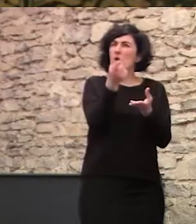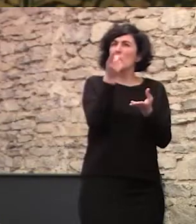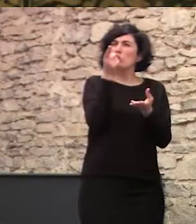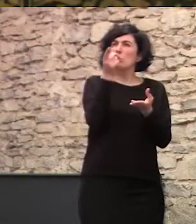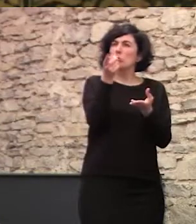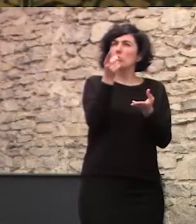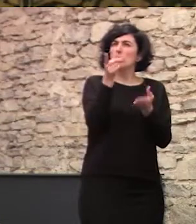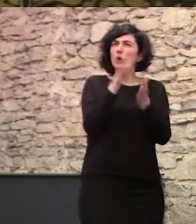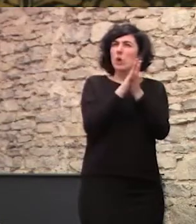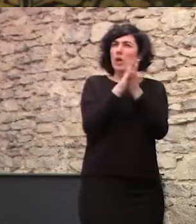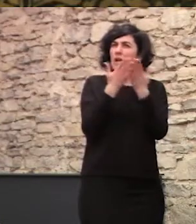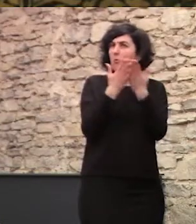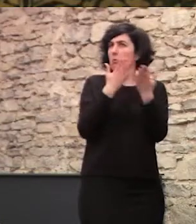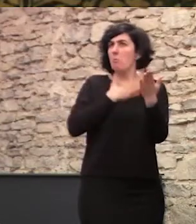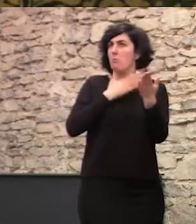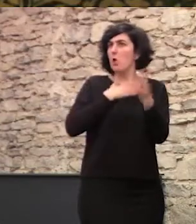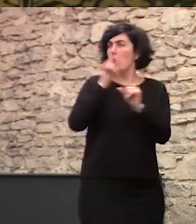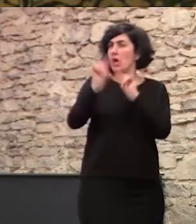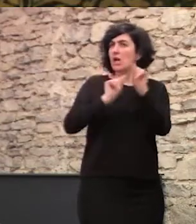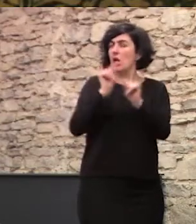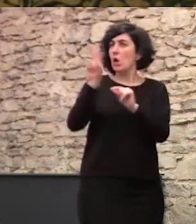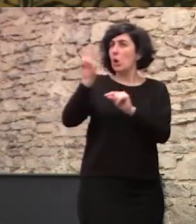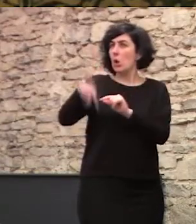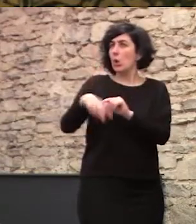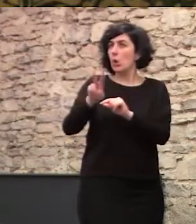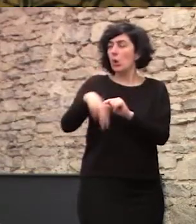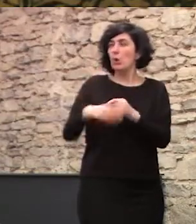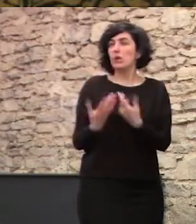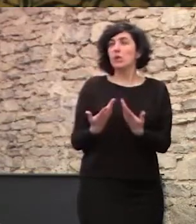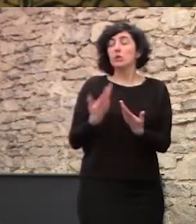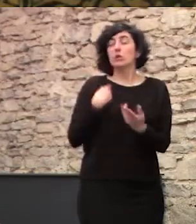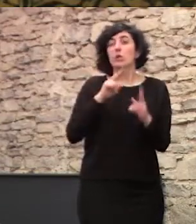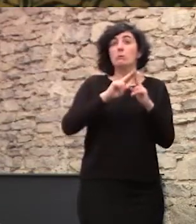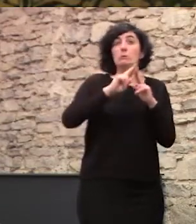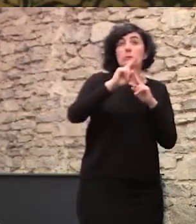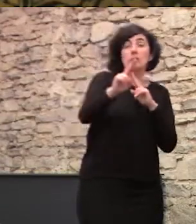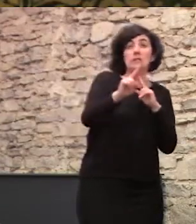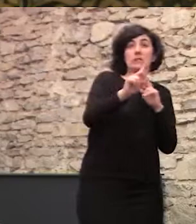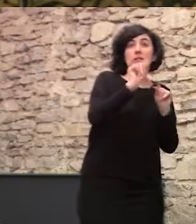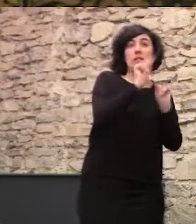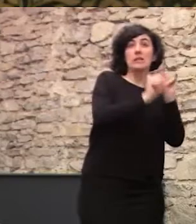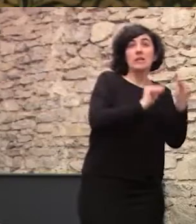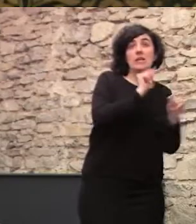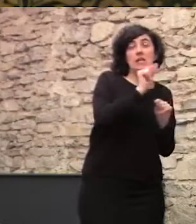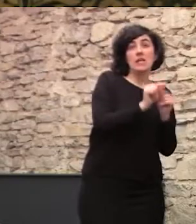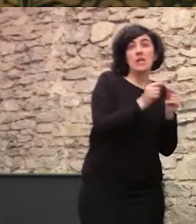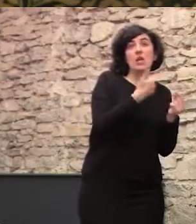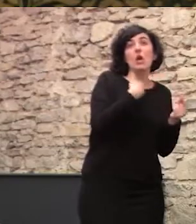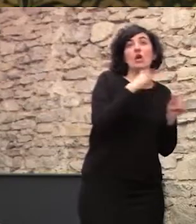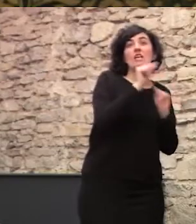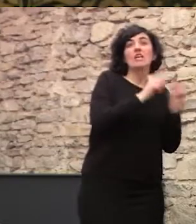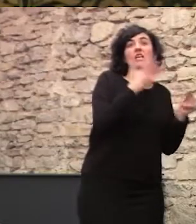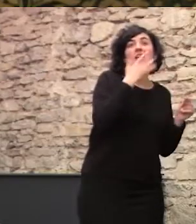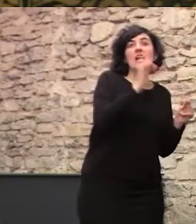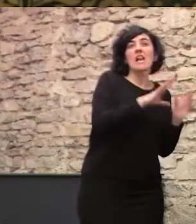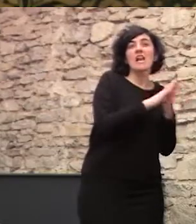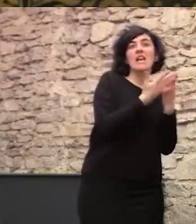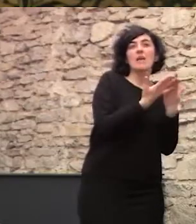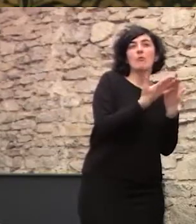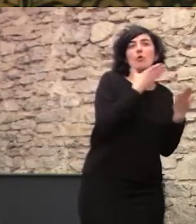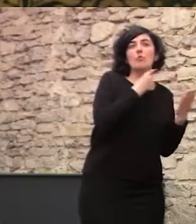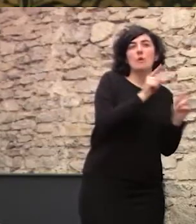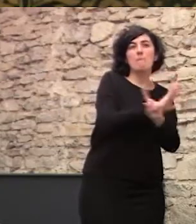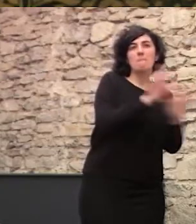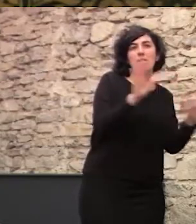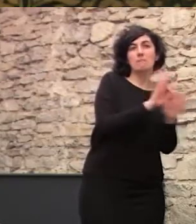nire libururi kritikatzen, eta horrek erantzun ziola literatur kritikari horrek eskenik, bakarrik kritikatzen ditut gustatzen zaizkidan